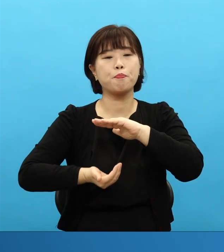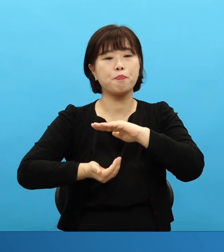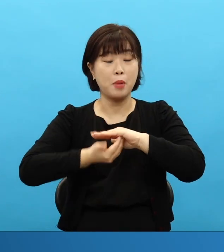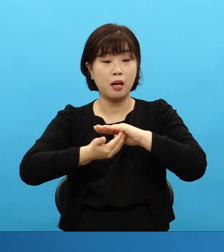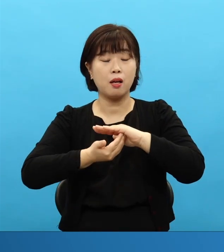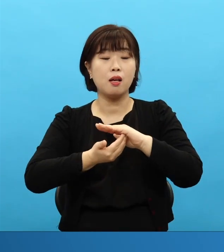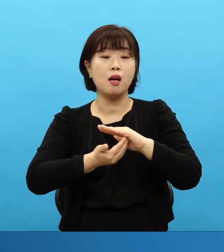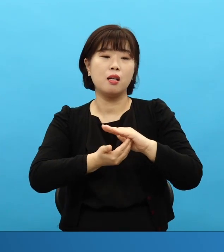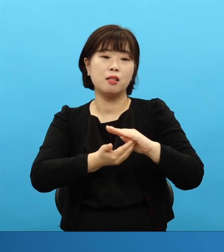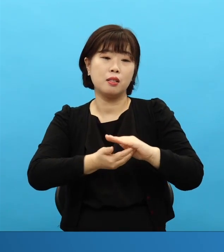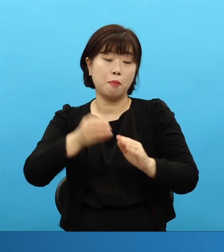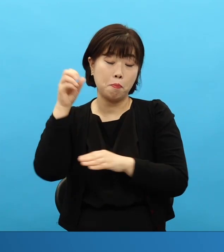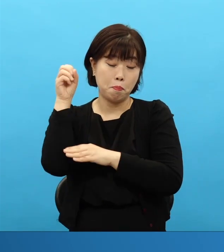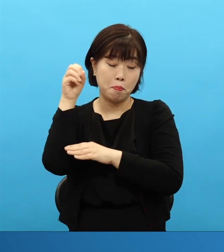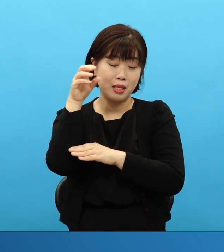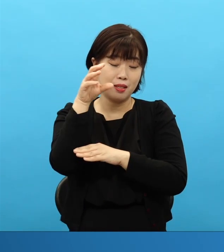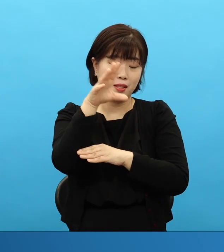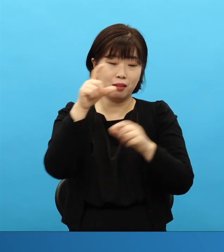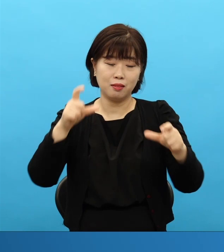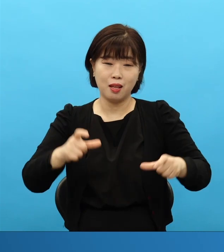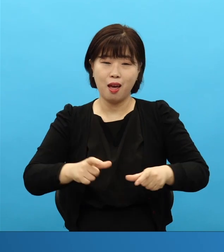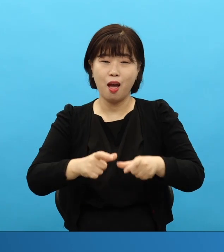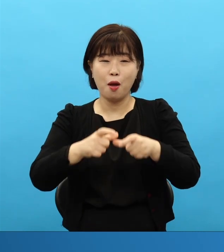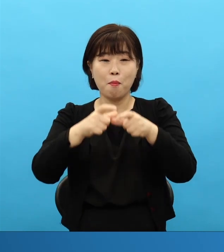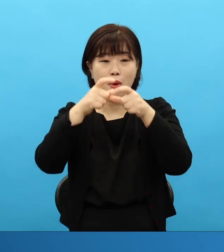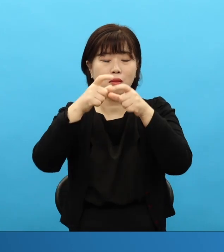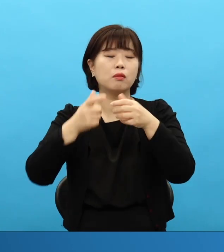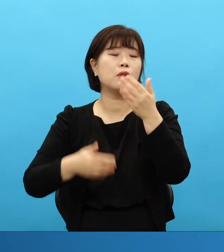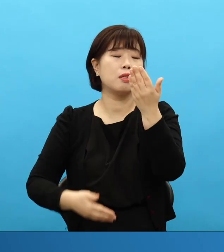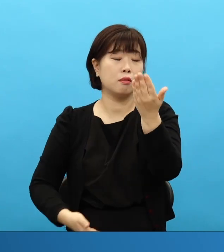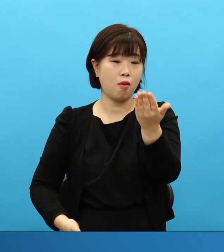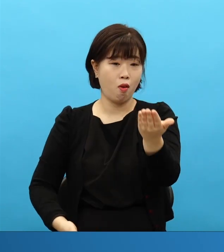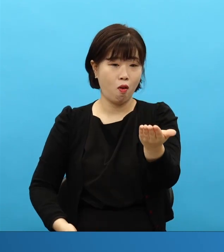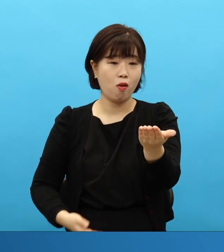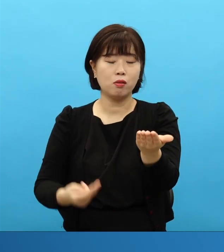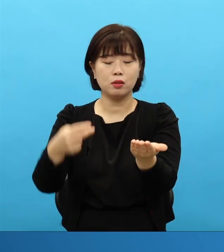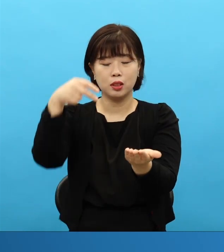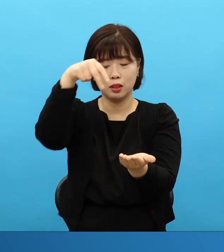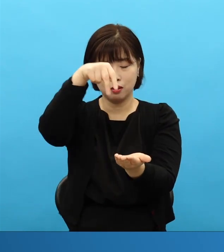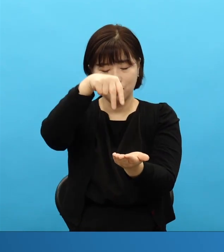이루셨네. 이제 망대여 너는